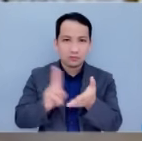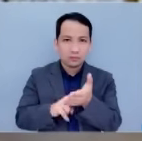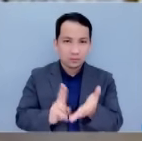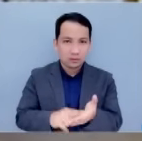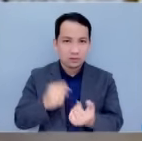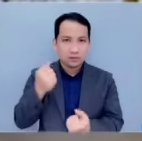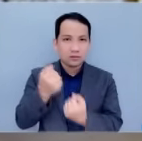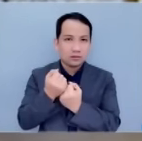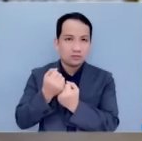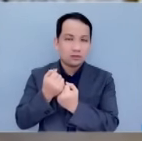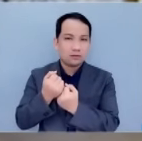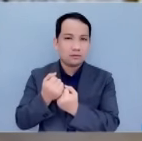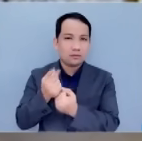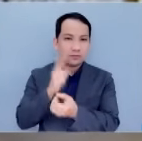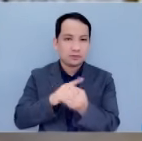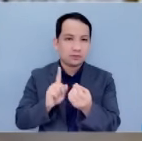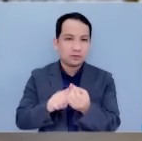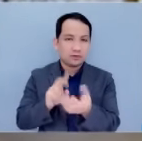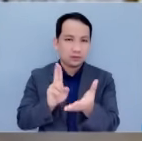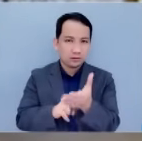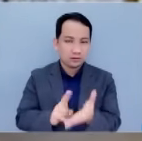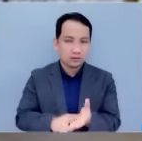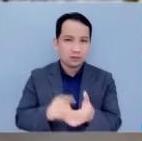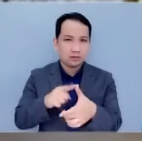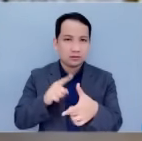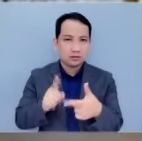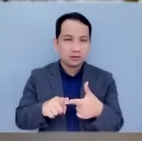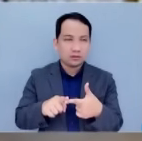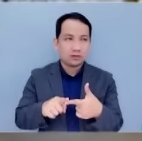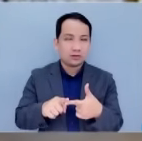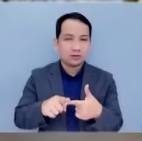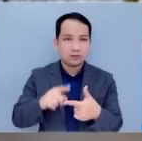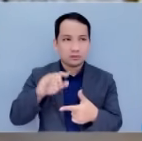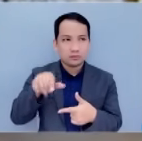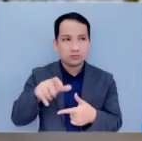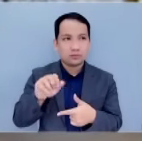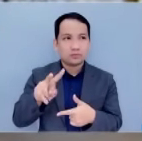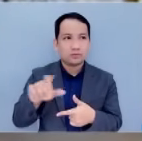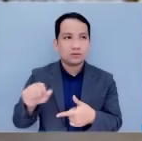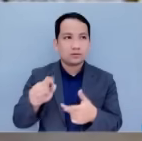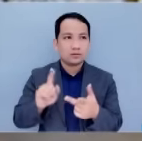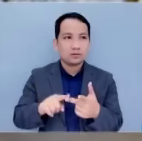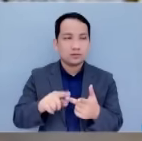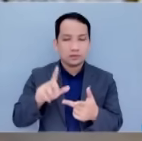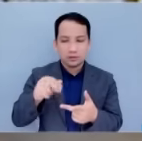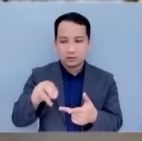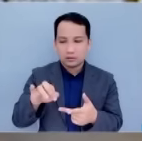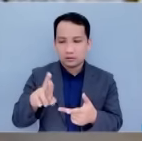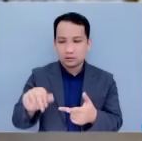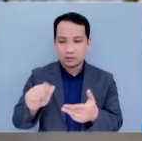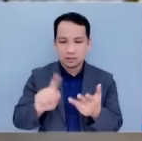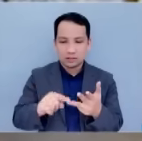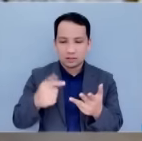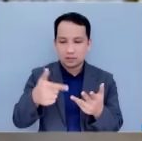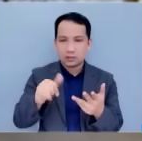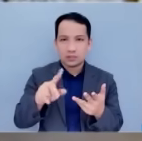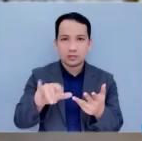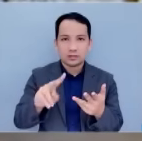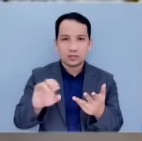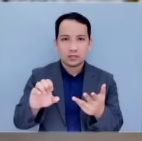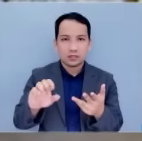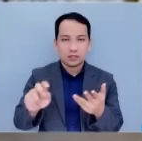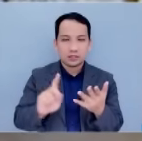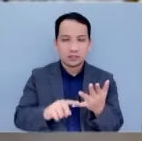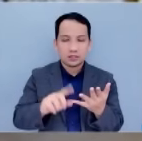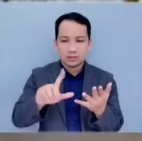yan. Kasama sa mga pumirma, sila Senate Majority Leader Joel Villanueva, Senators Angara, Gatchalian, gayon din si Senator Lito